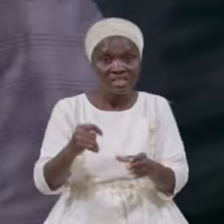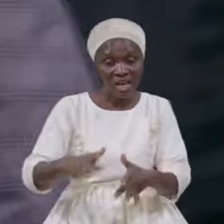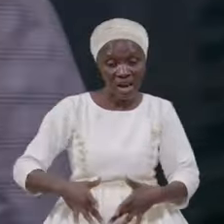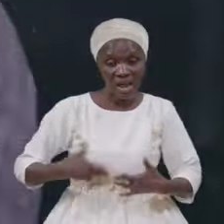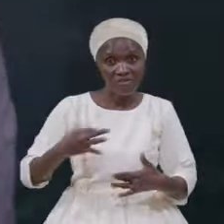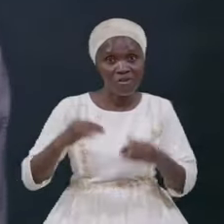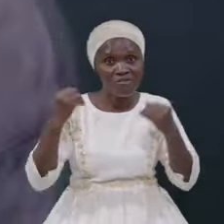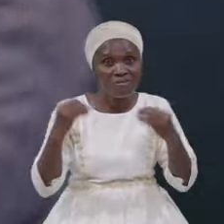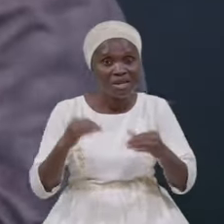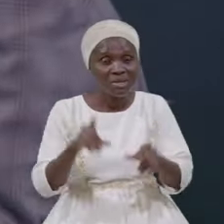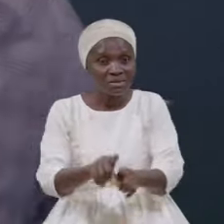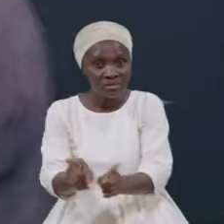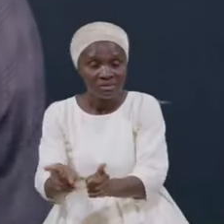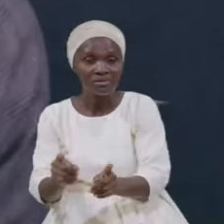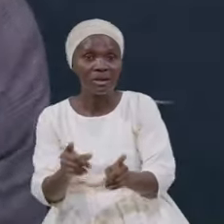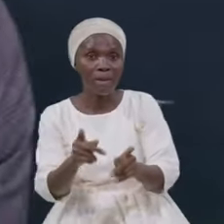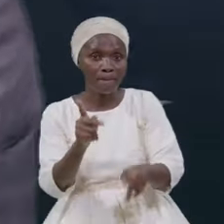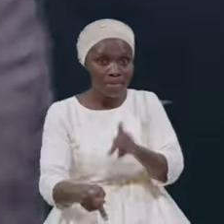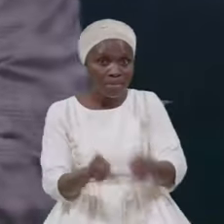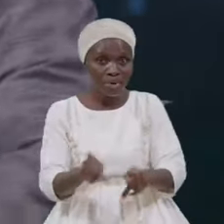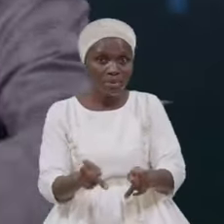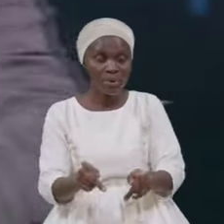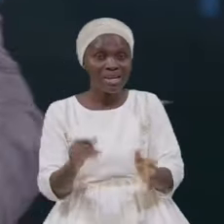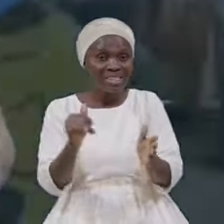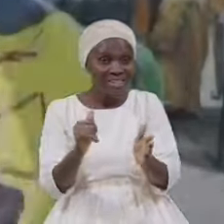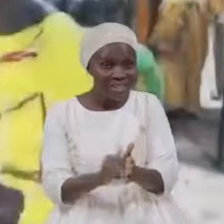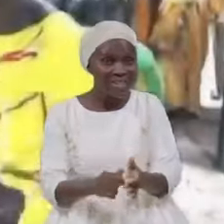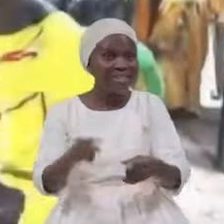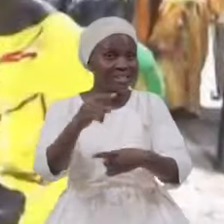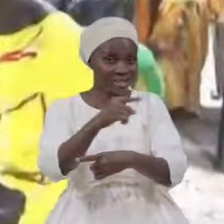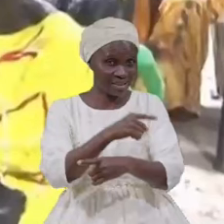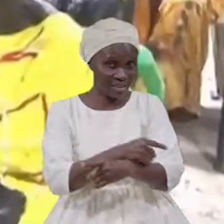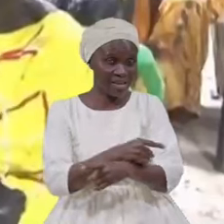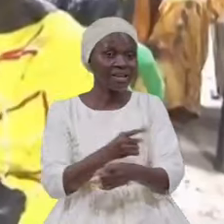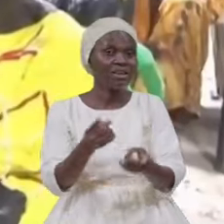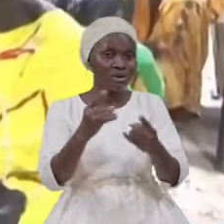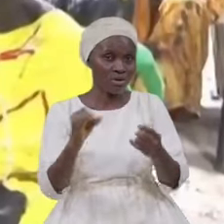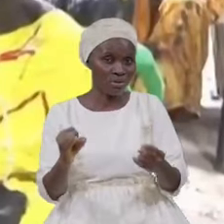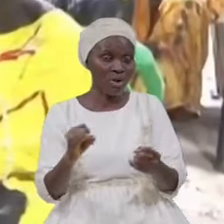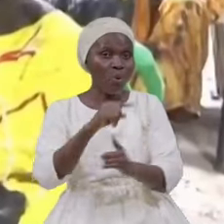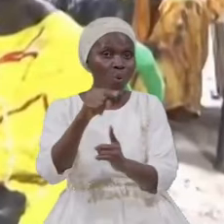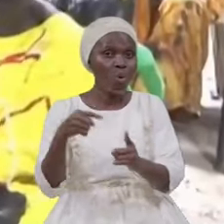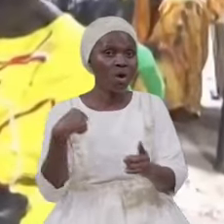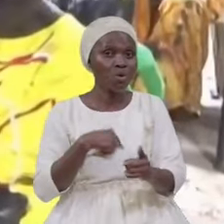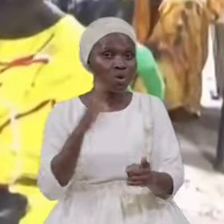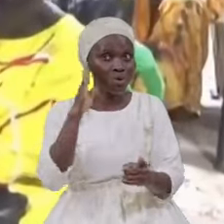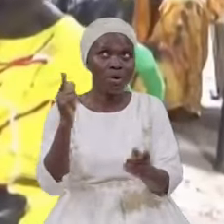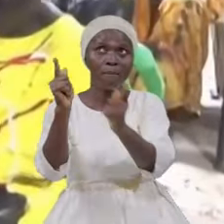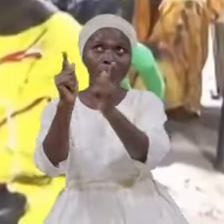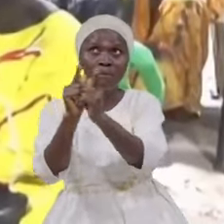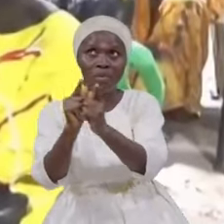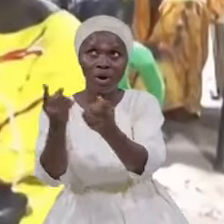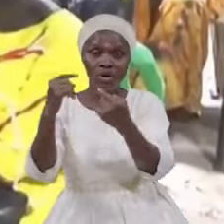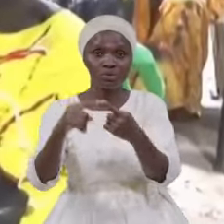a ce jour où nous venons à Dieu face à face. Et il y a donc le jour